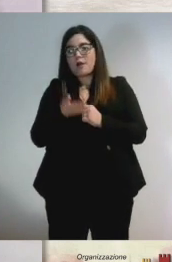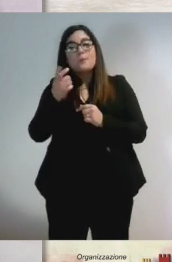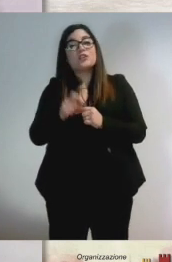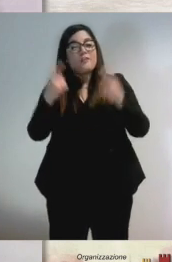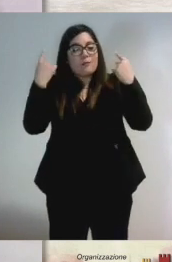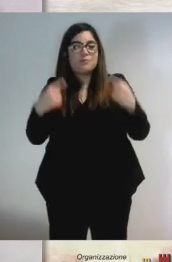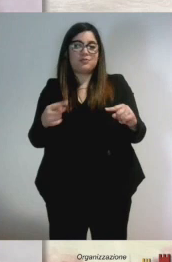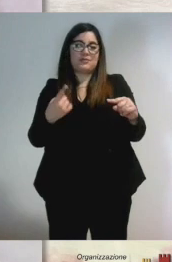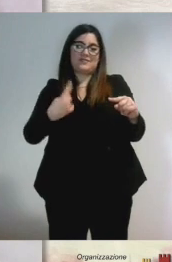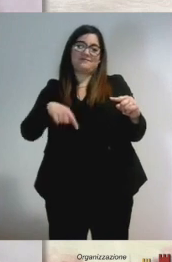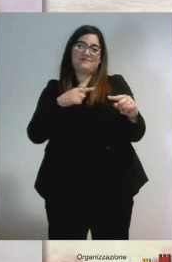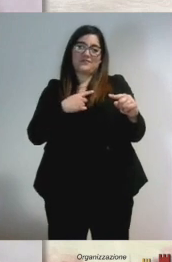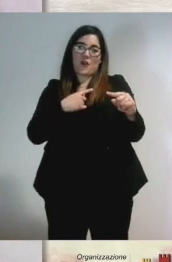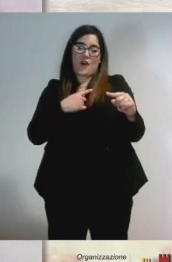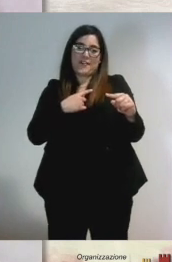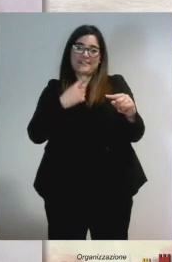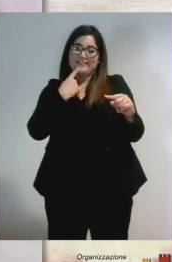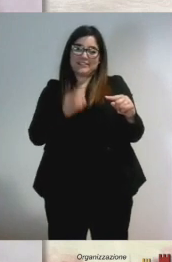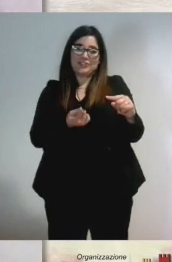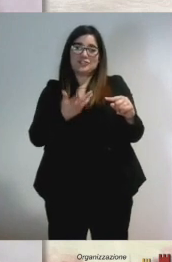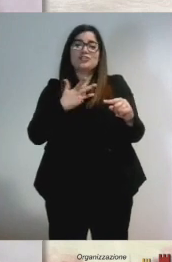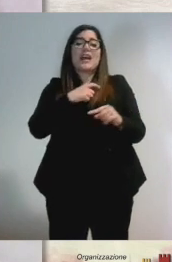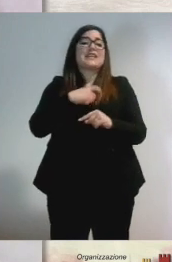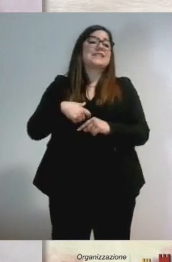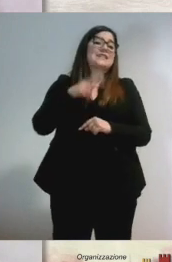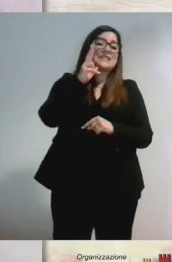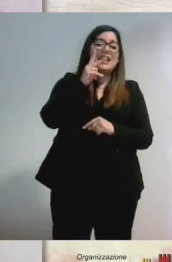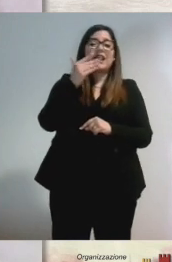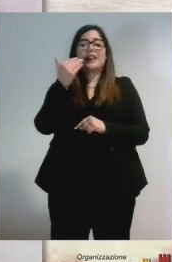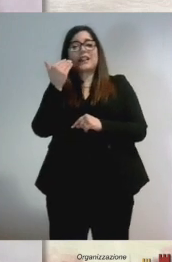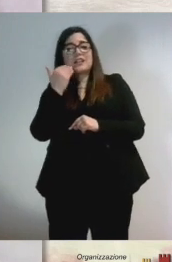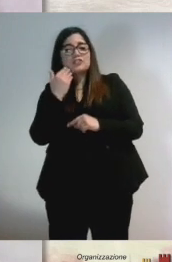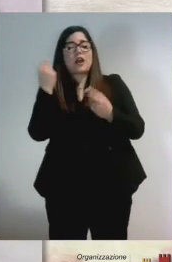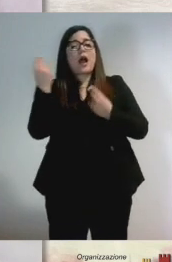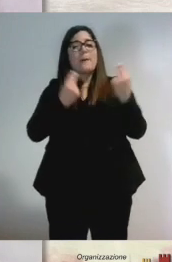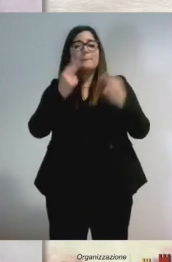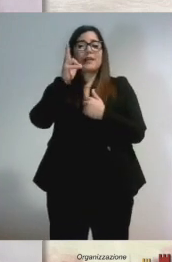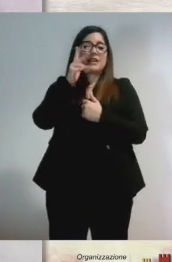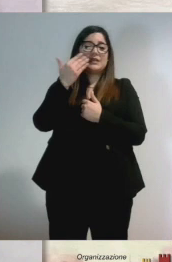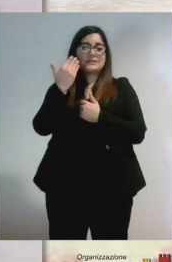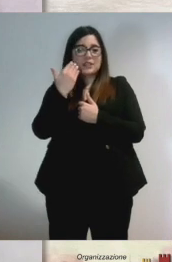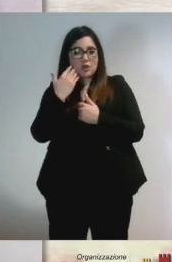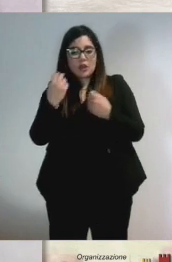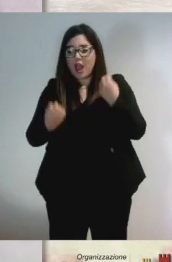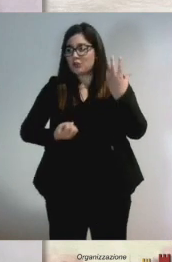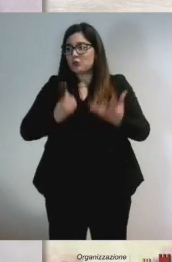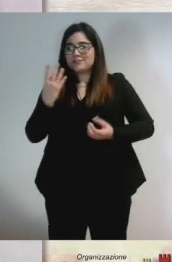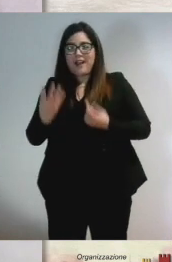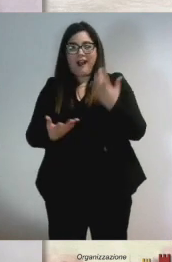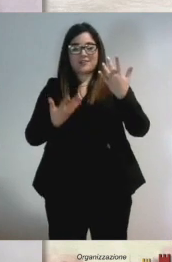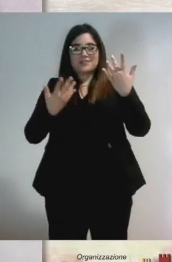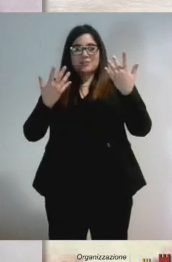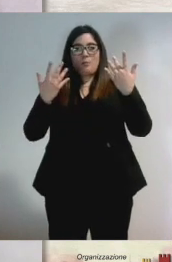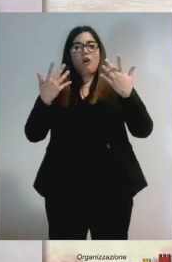parlando stiamo parlando di sindaca e di sindaci di amministratori che sono entusiasti competenti e